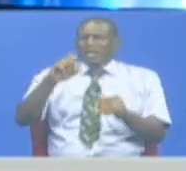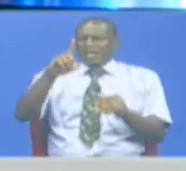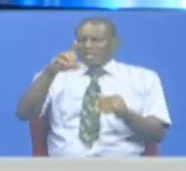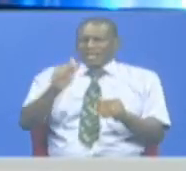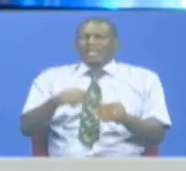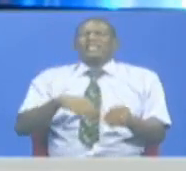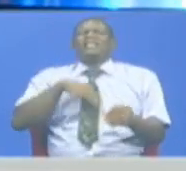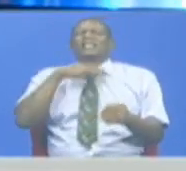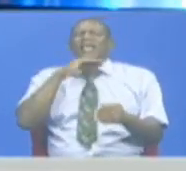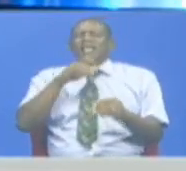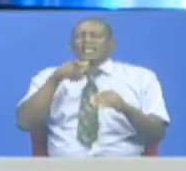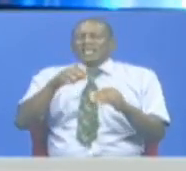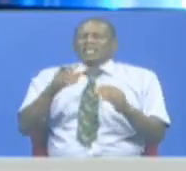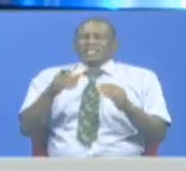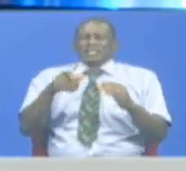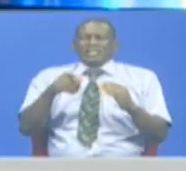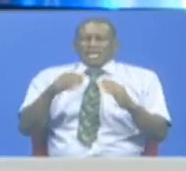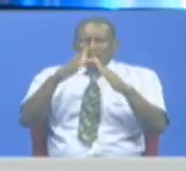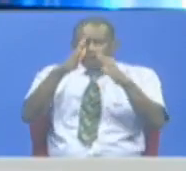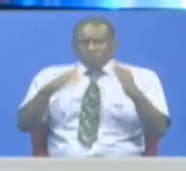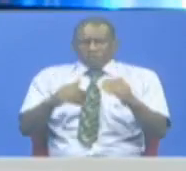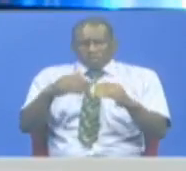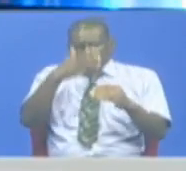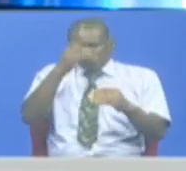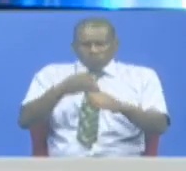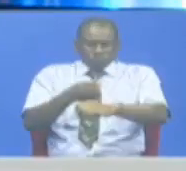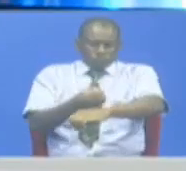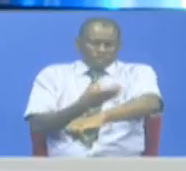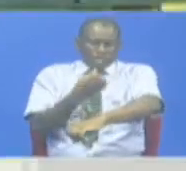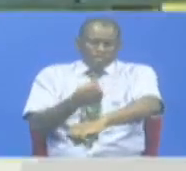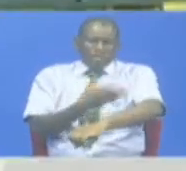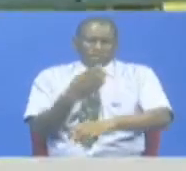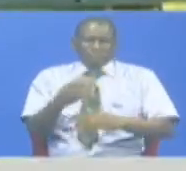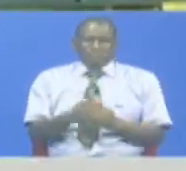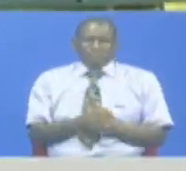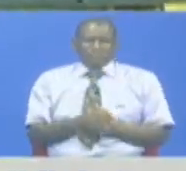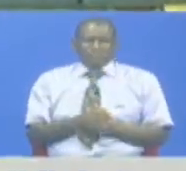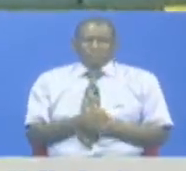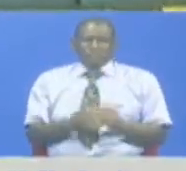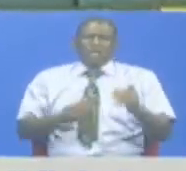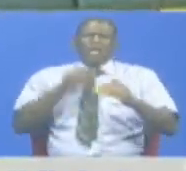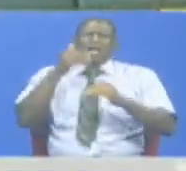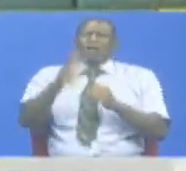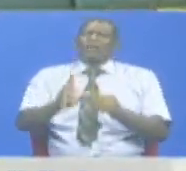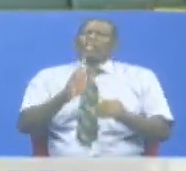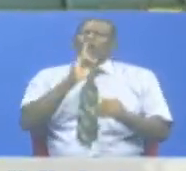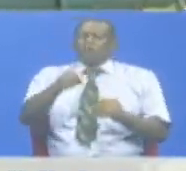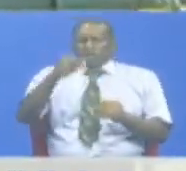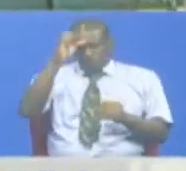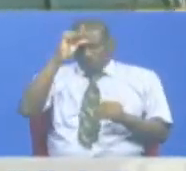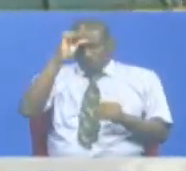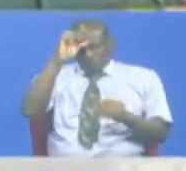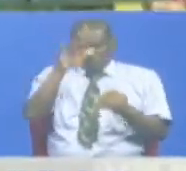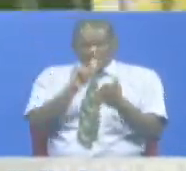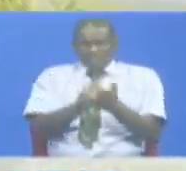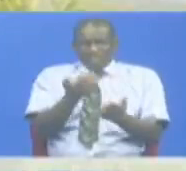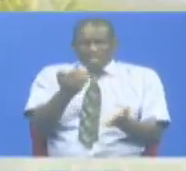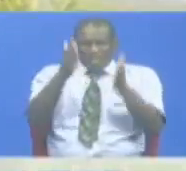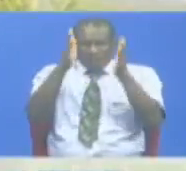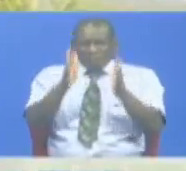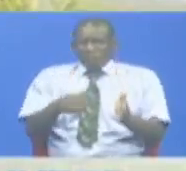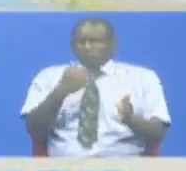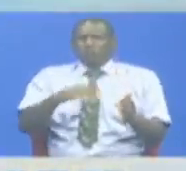Kizingo kutokana na kiharusi. Fatma Bugu na taarifa hiyo. Kufuatia agizo la serikali kwamba